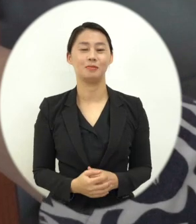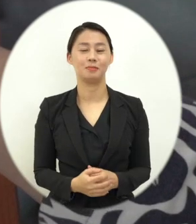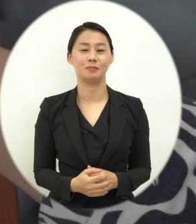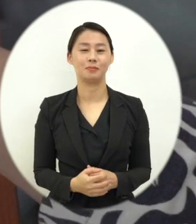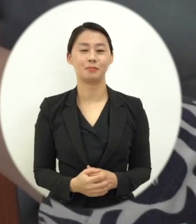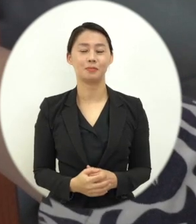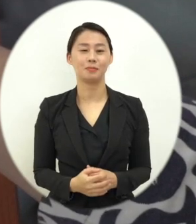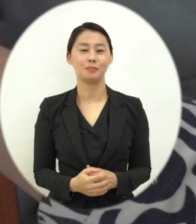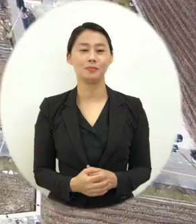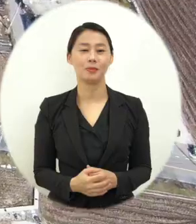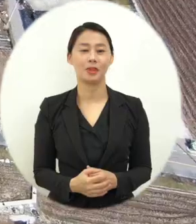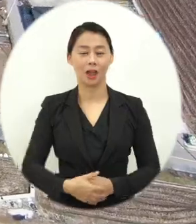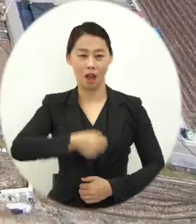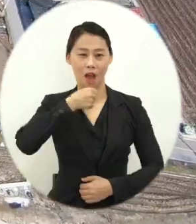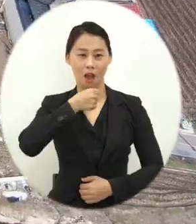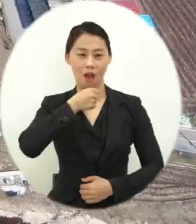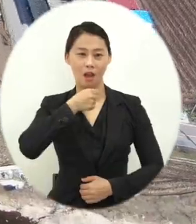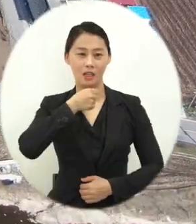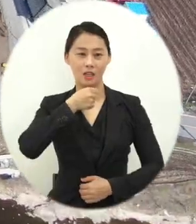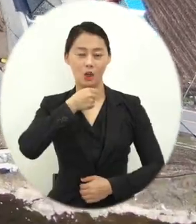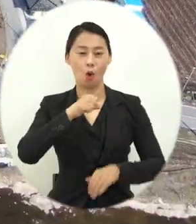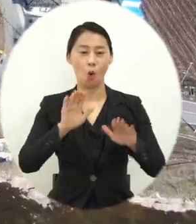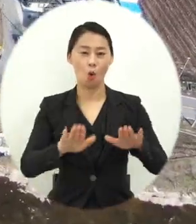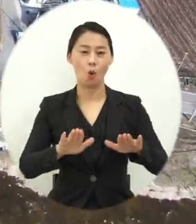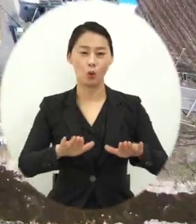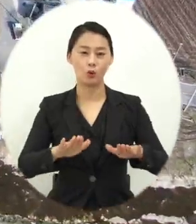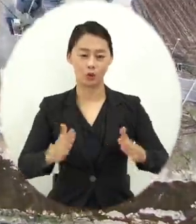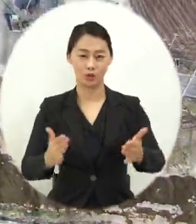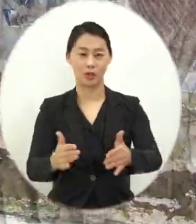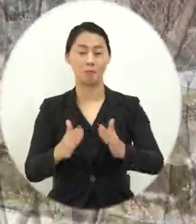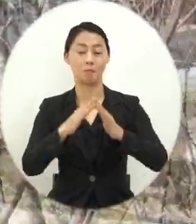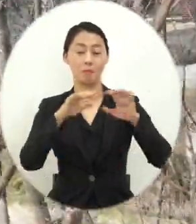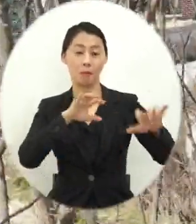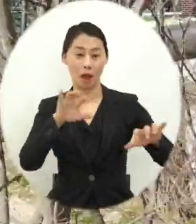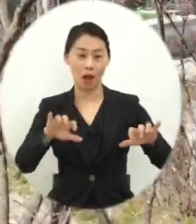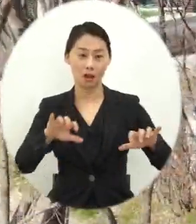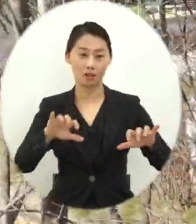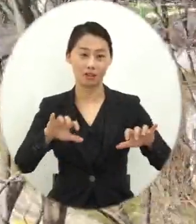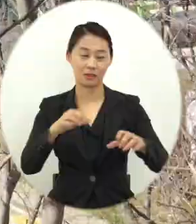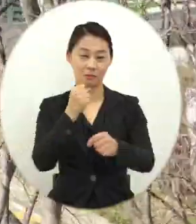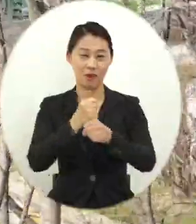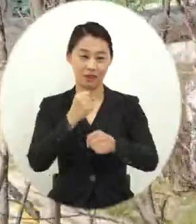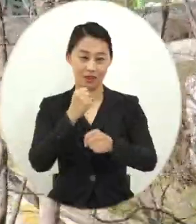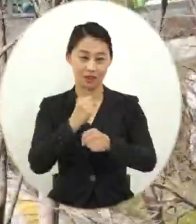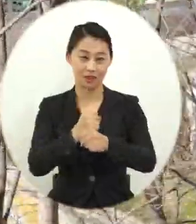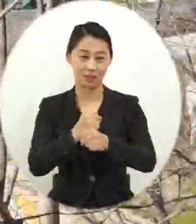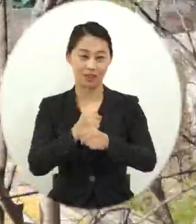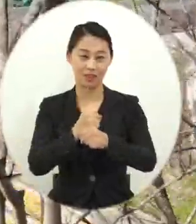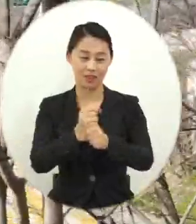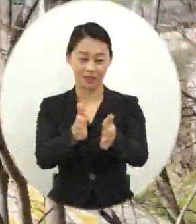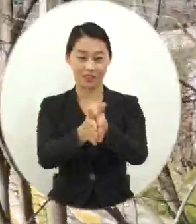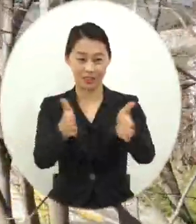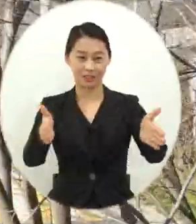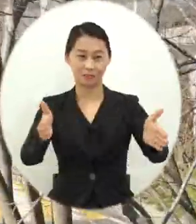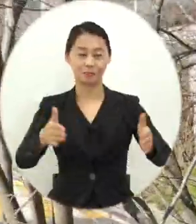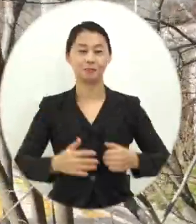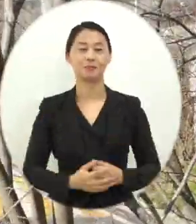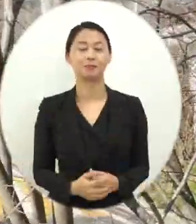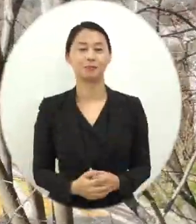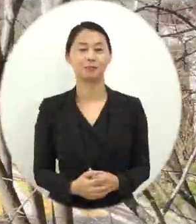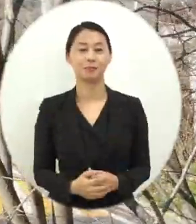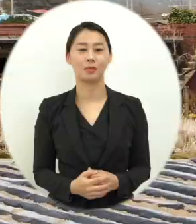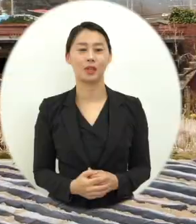으뜸마을. 아아, 오늘 우리 마을 꾸미기 으뜸마을 프로젝트를